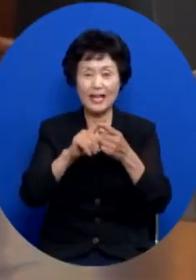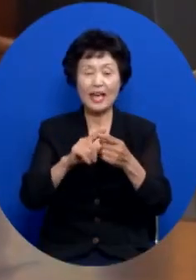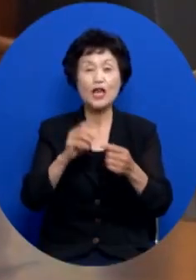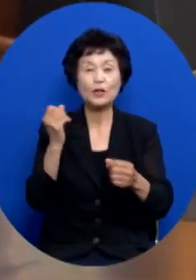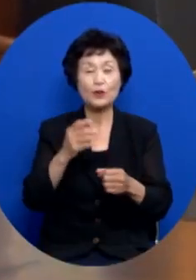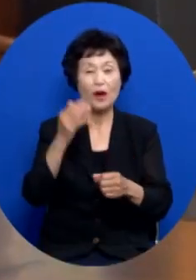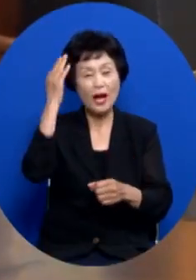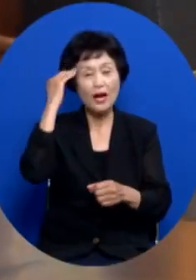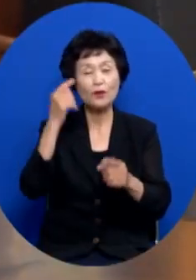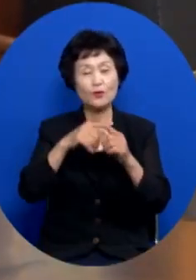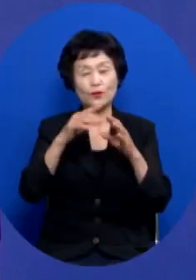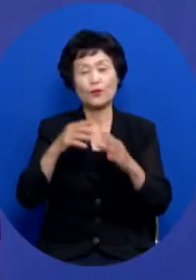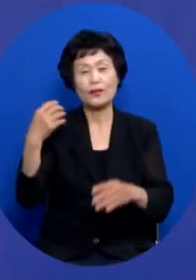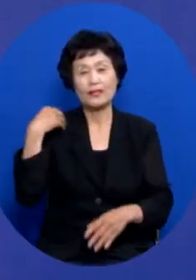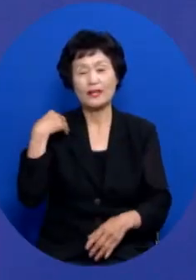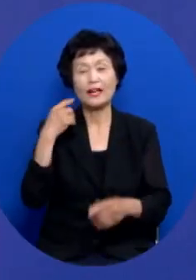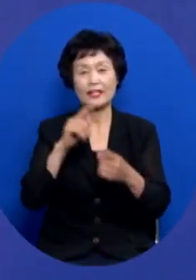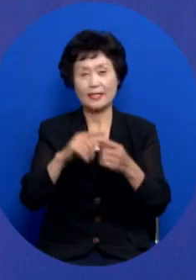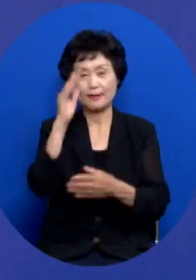역할을 강조했습니다.